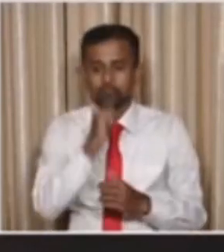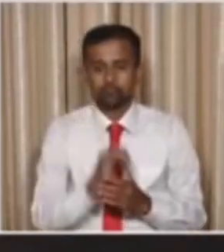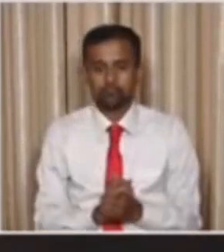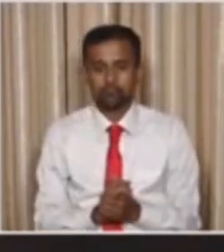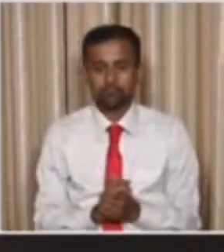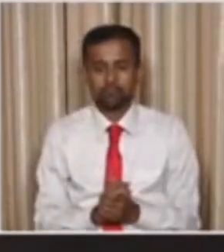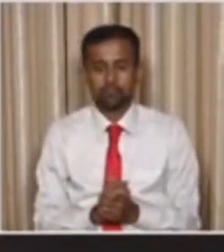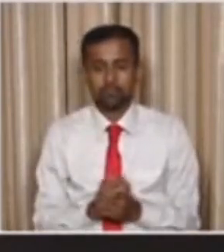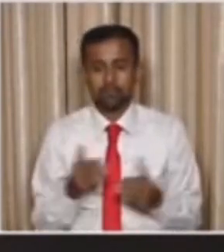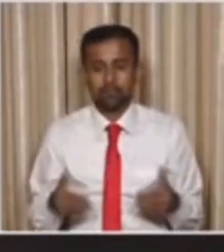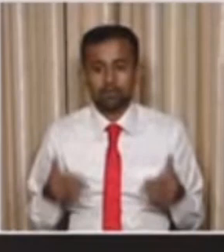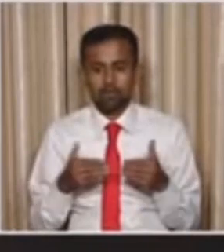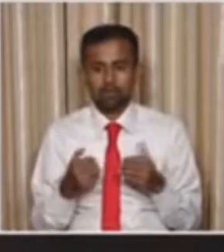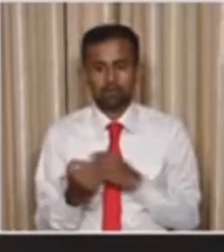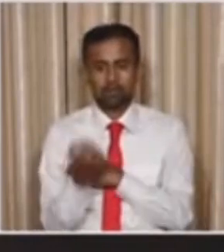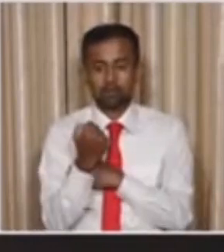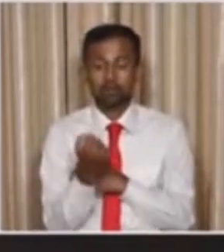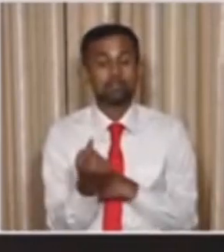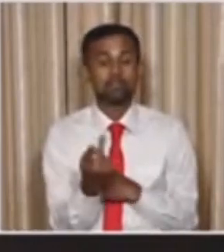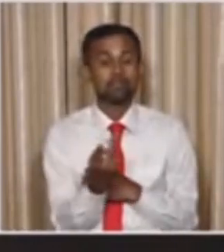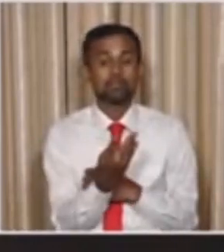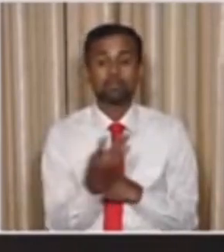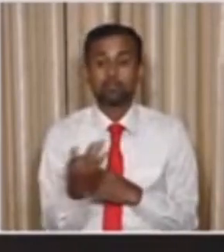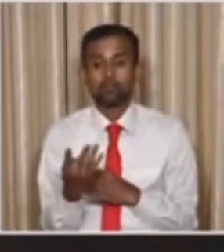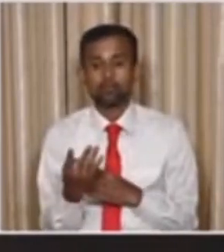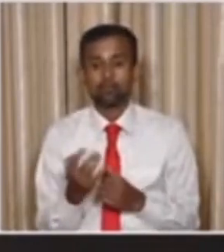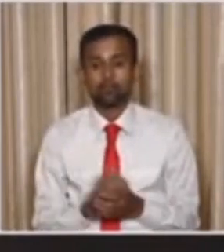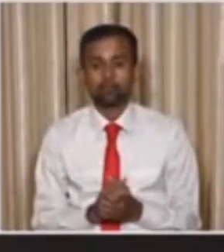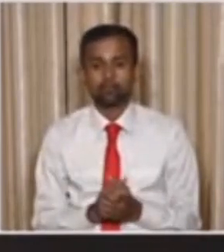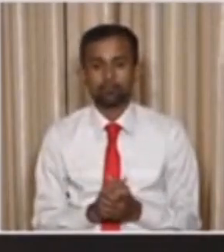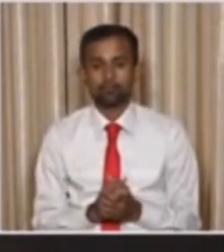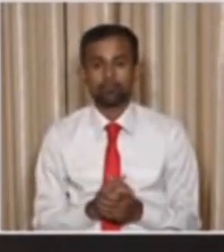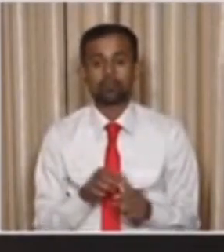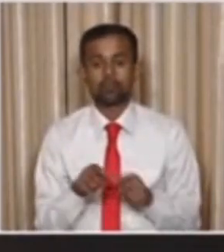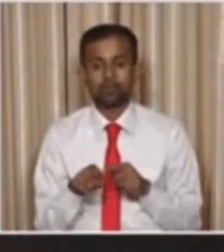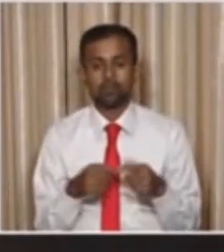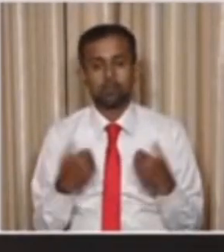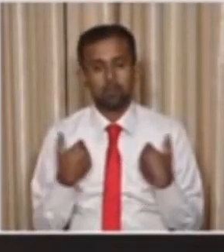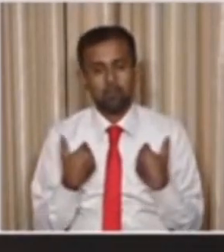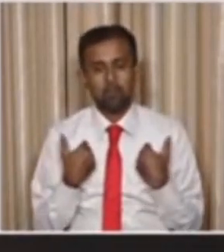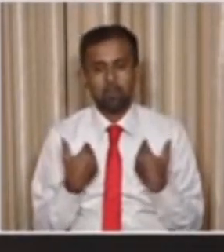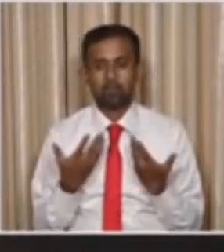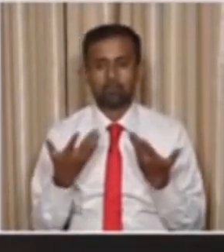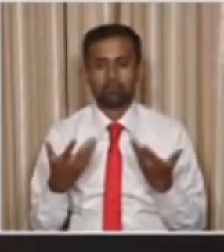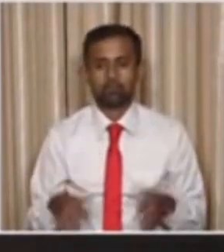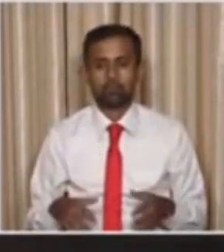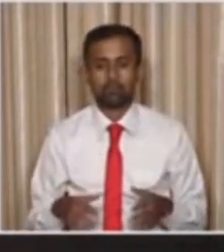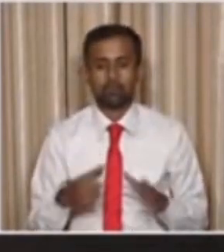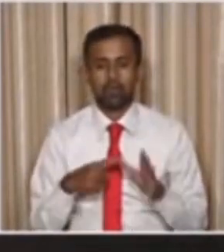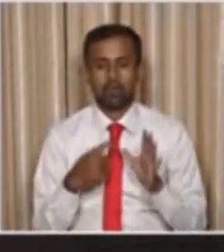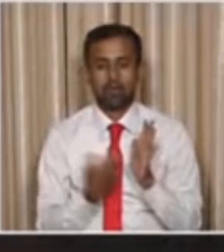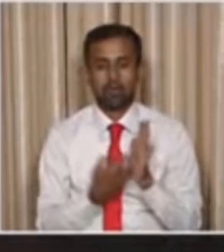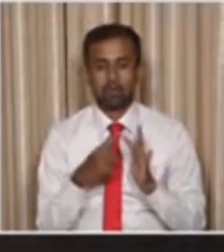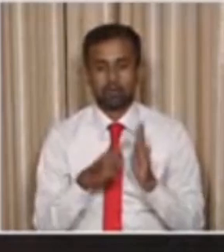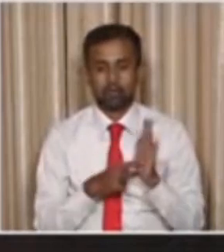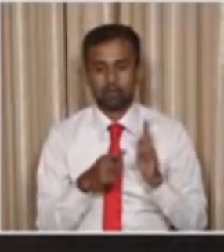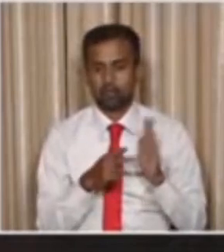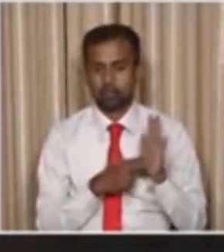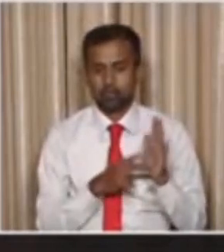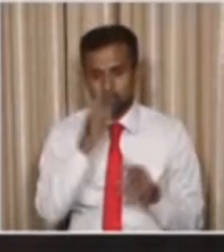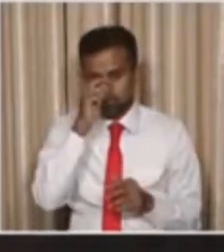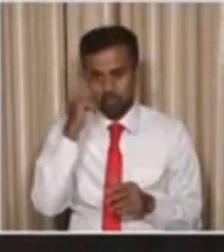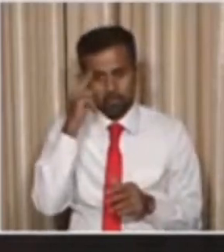අද ඒ හයිය තියෙන මිනිස්සු කී දෙනෙක්ද ඉන්නේ සා එවැනි කැපකිරීම කරලා අර්ජුන රණතුංග මහත්තයා ගැන දන්නේ